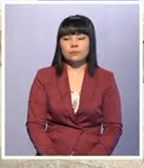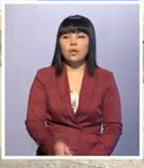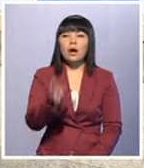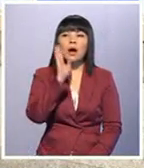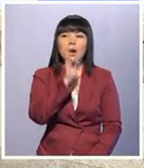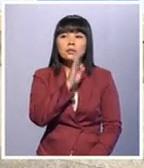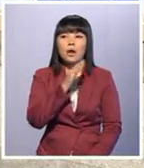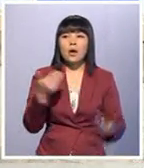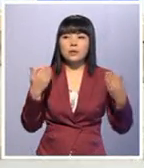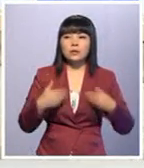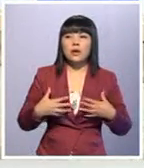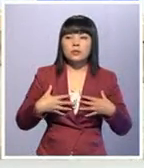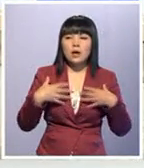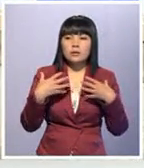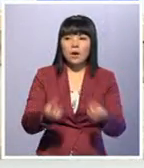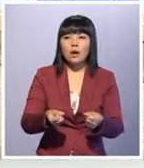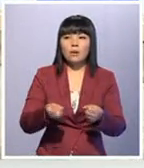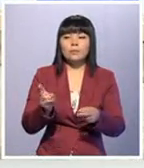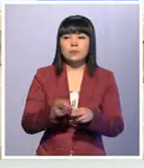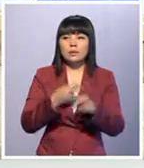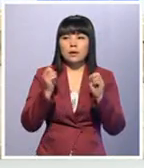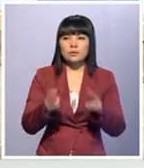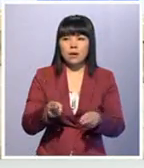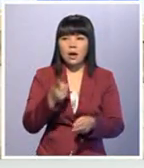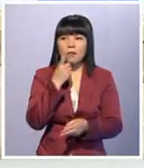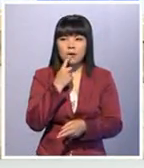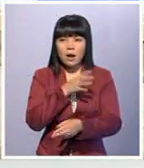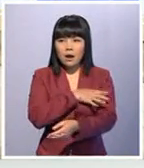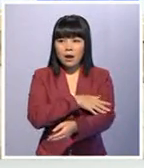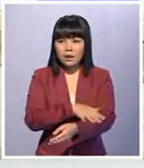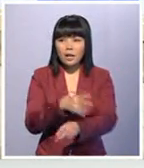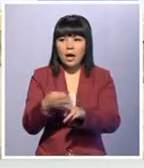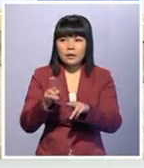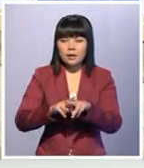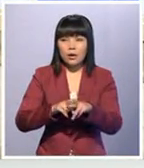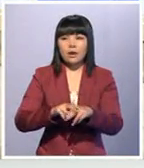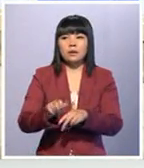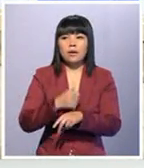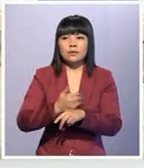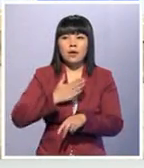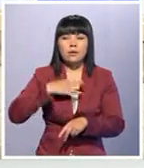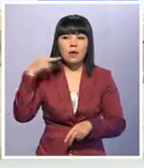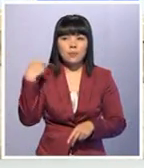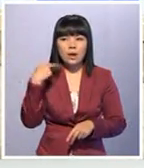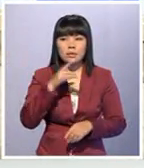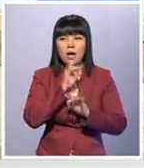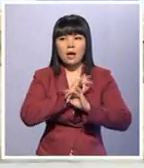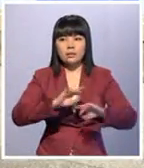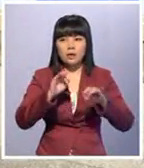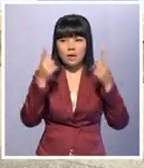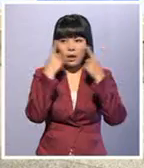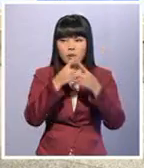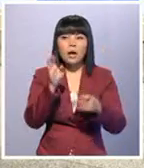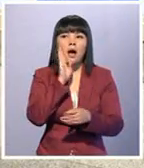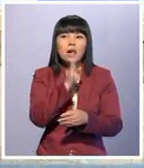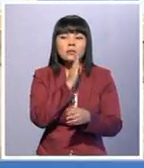сақтау, қауіпсіз қан деген тақырып болғандықтан, елбасының жолдауында айтылғандай, ана өміріне,